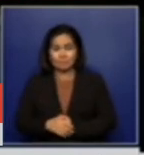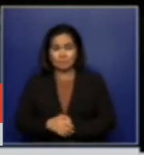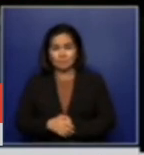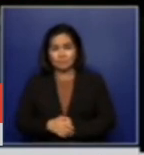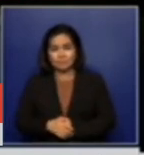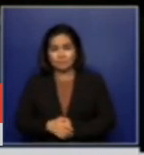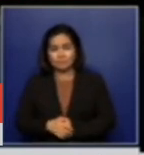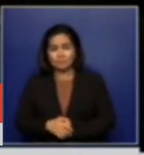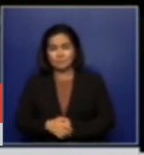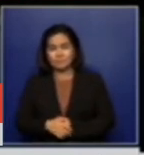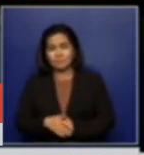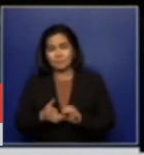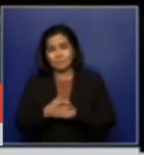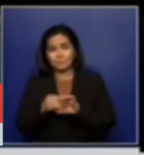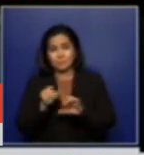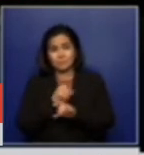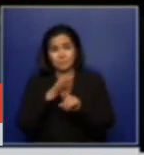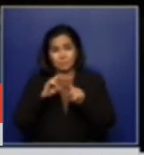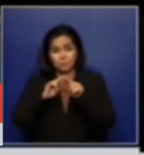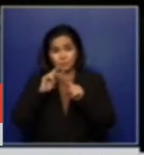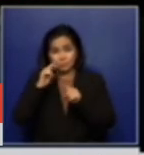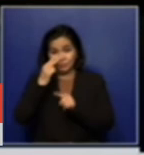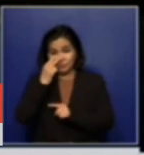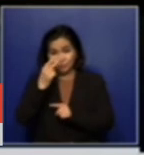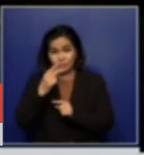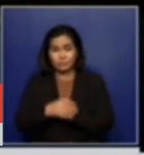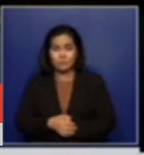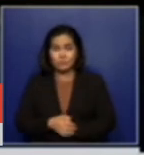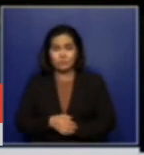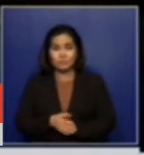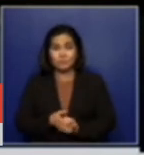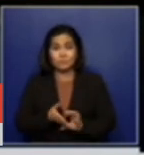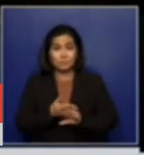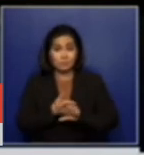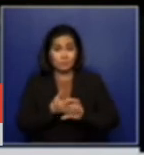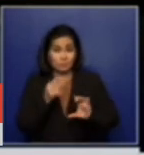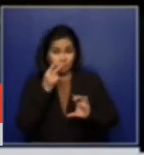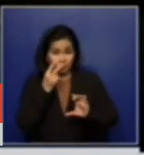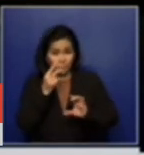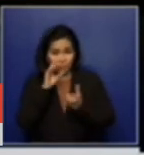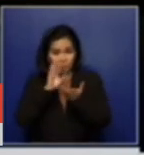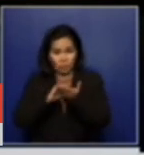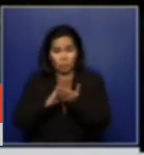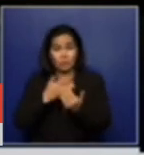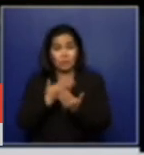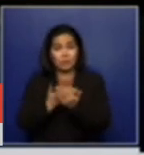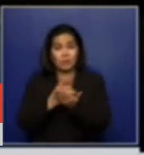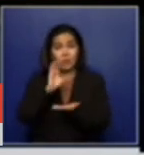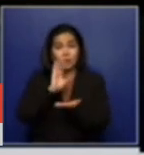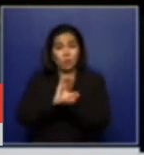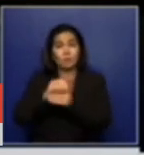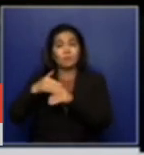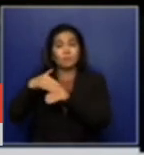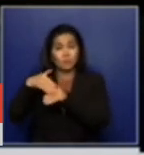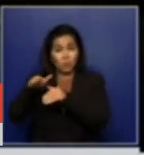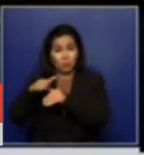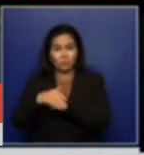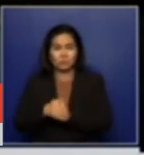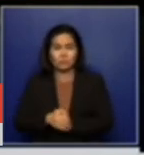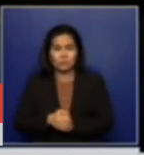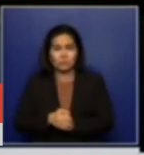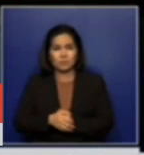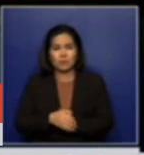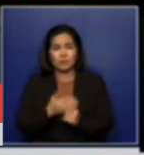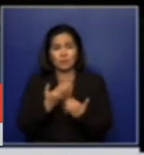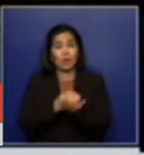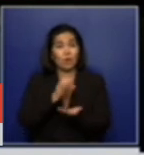4ล้านล้านไปสไลด์ที่2เลยครับ4ล้านล้านอันนี้คือเงินนอกงบประมาณครับมีเอามาสมทบเงินงบประมาณไม่ถึงแสน